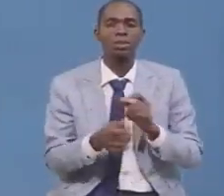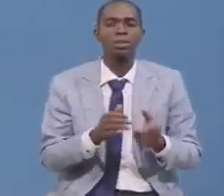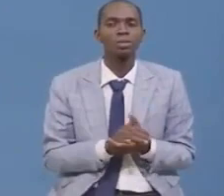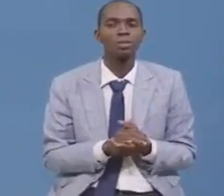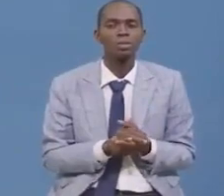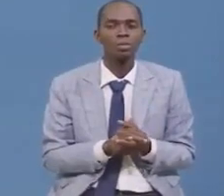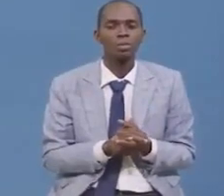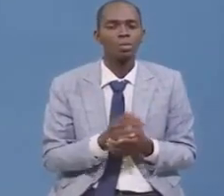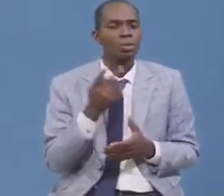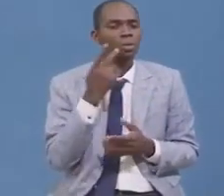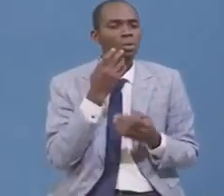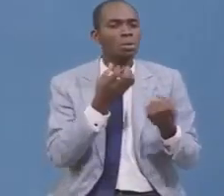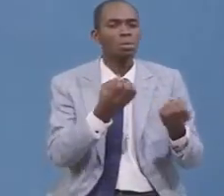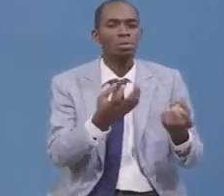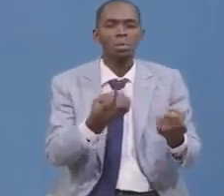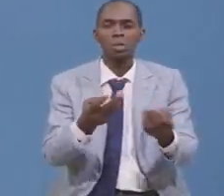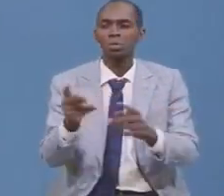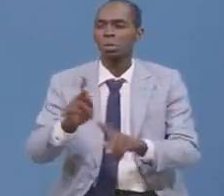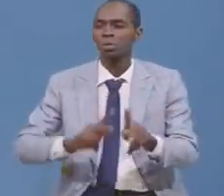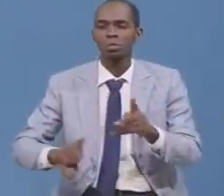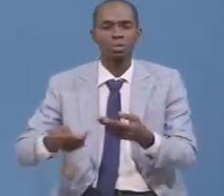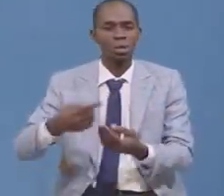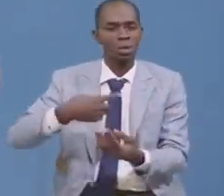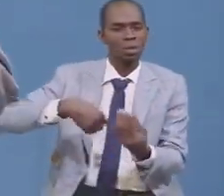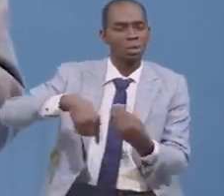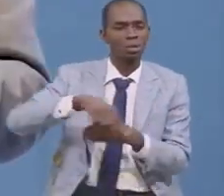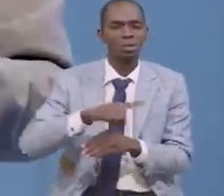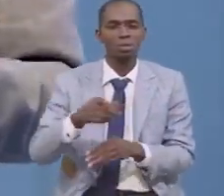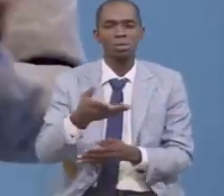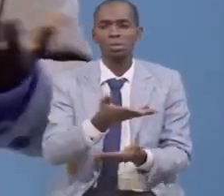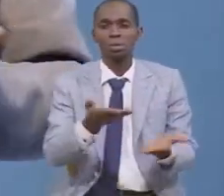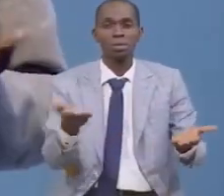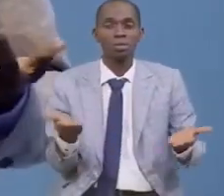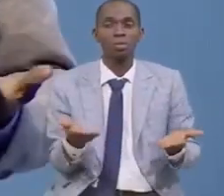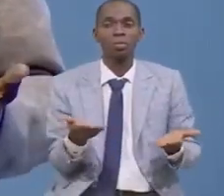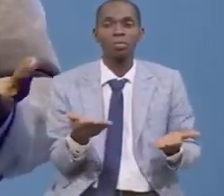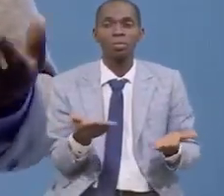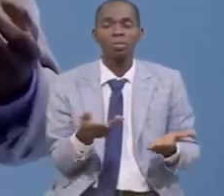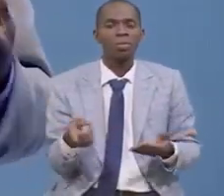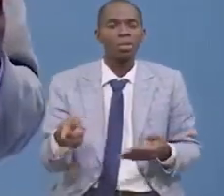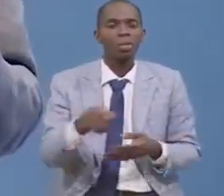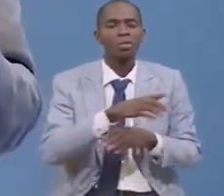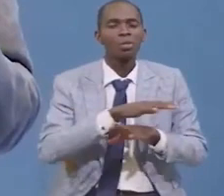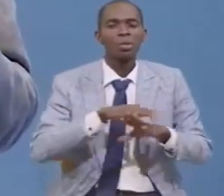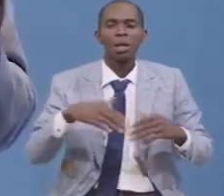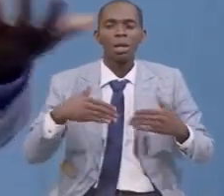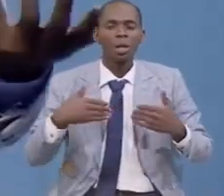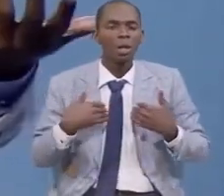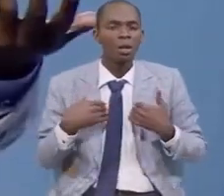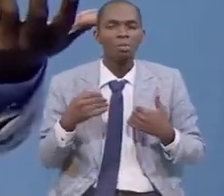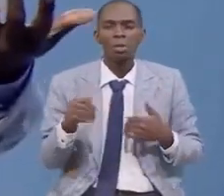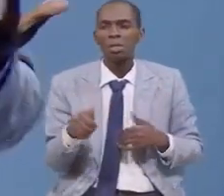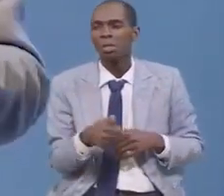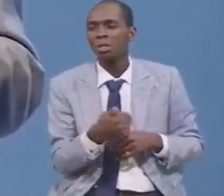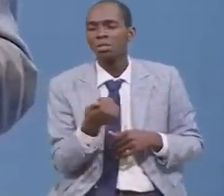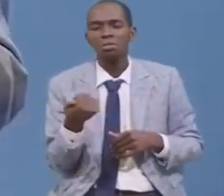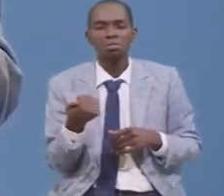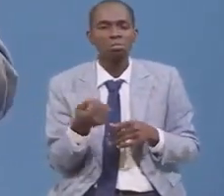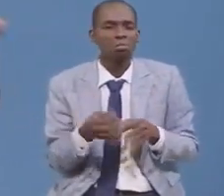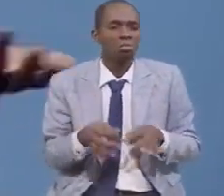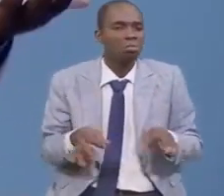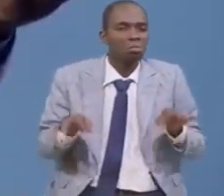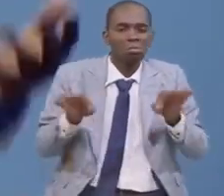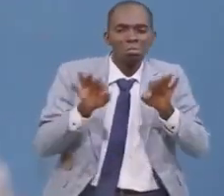చేస్తుంది. సీ మెనీ పీపుల్ అరౌండ్ యు, అనేక మంది మీ చుట్టూ మీరు చూస్తుంటారు కదా, డిడ్ యు నాట్ హావ్ ఎనీ value,